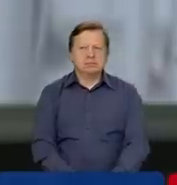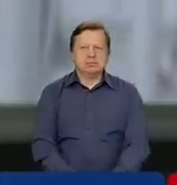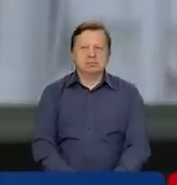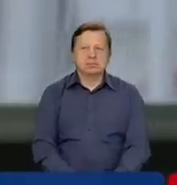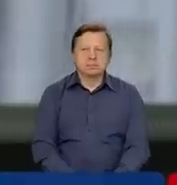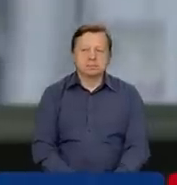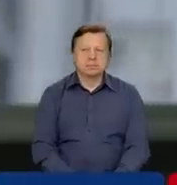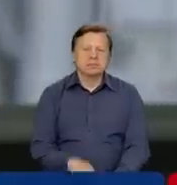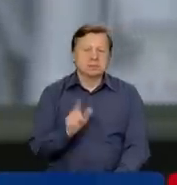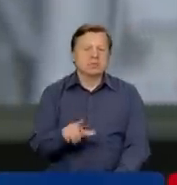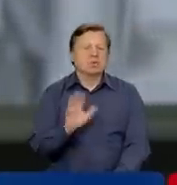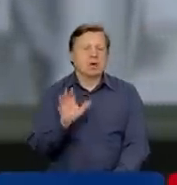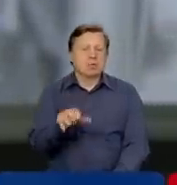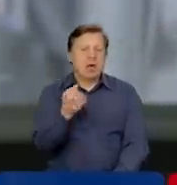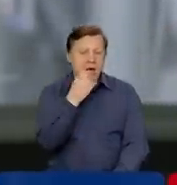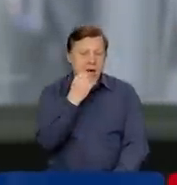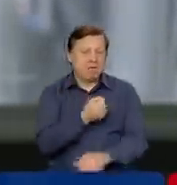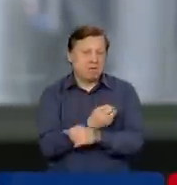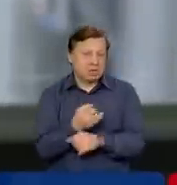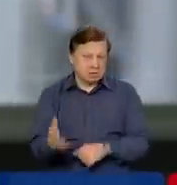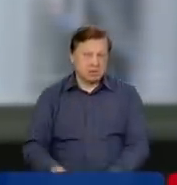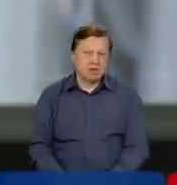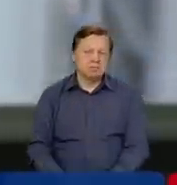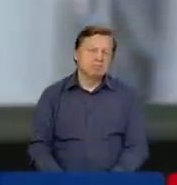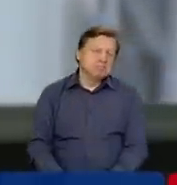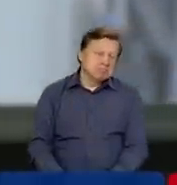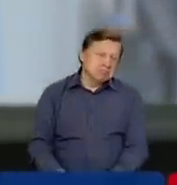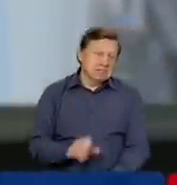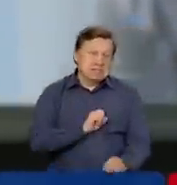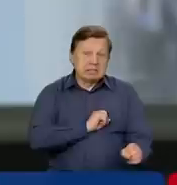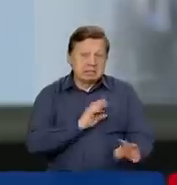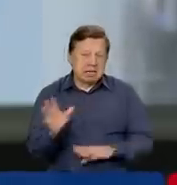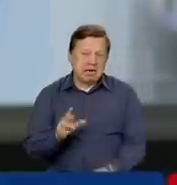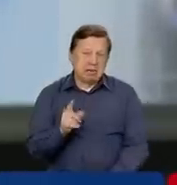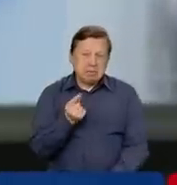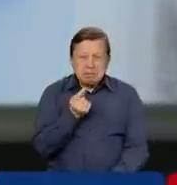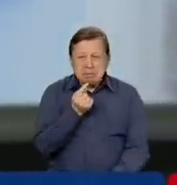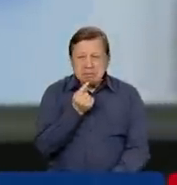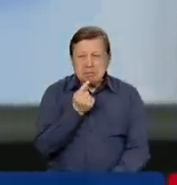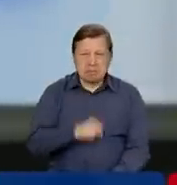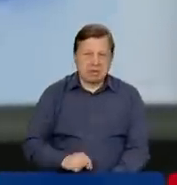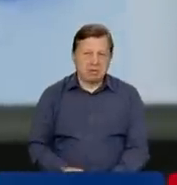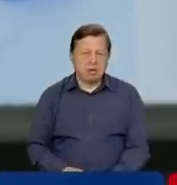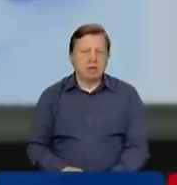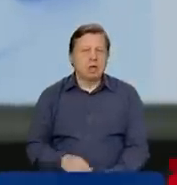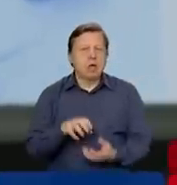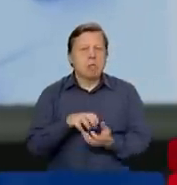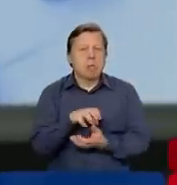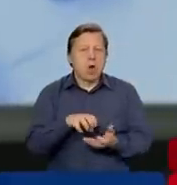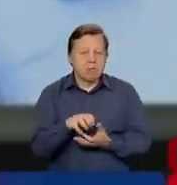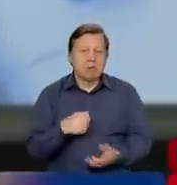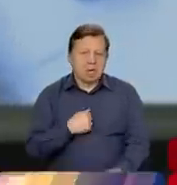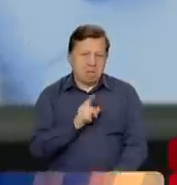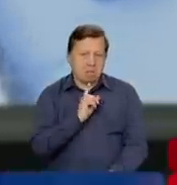No przez te produkty spożywcze, tak jak warzywa, jest niewielkie prawdopodobieństwo zakażenia. Pomidory oczywiście, które polecam,